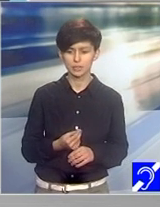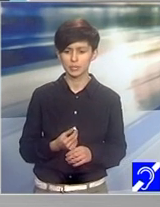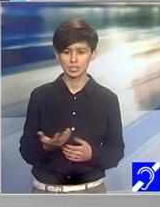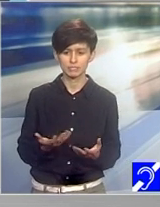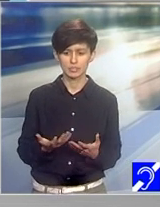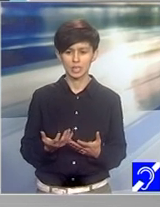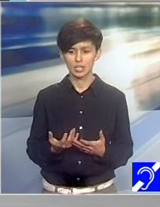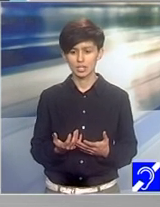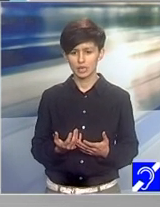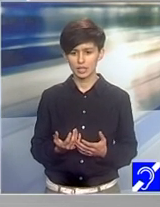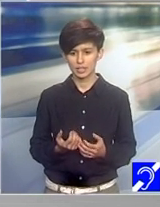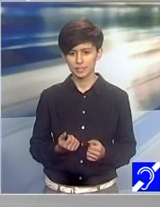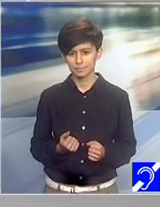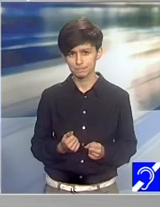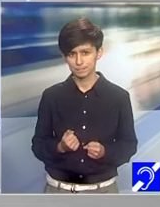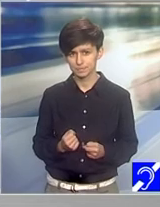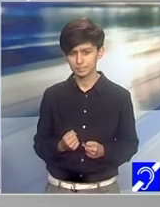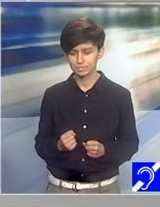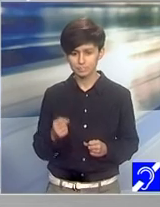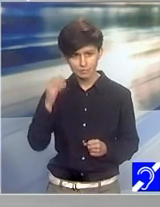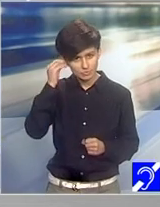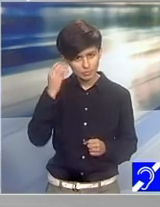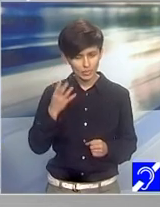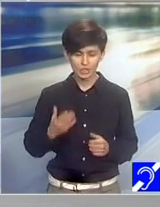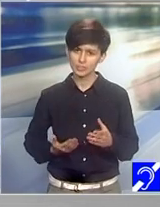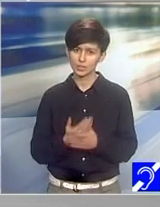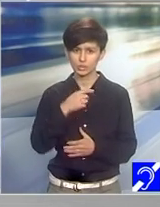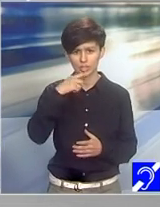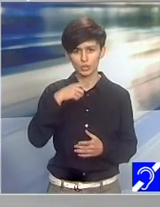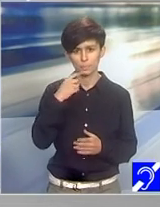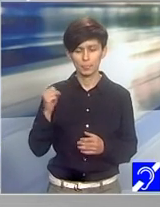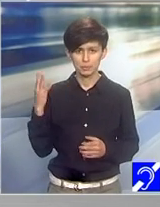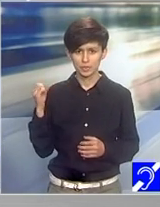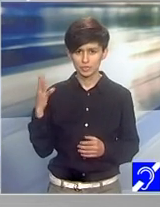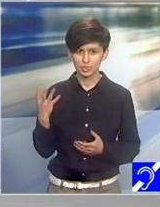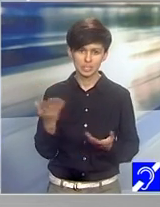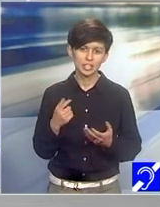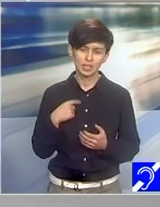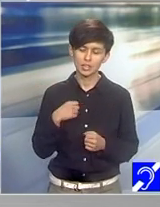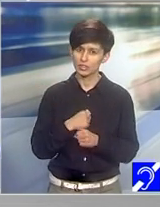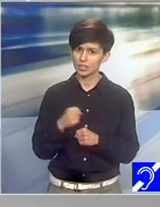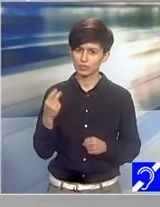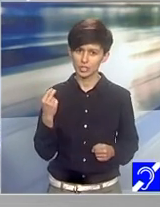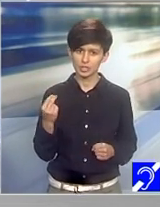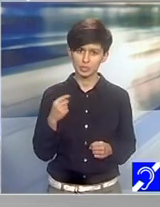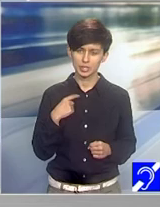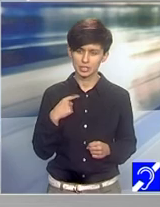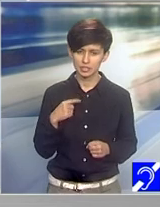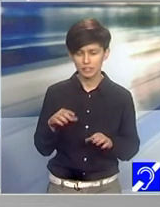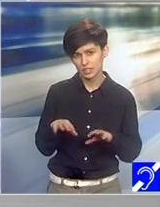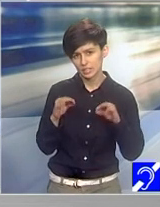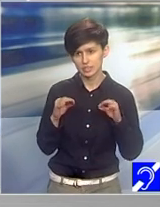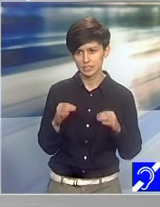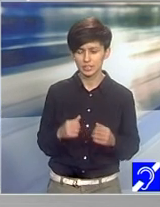care practic creează un nou limbaj politic care ar fi într-adevăr foarte bine să fie regăsit și în ziua